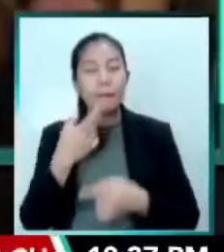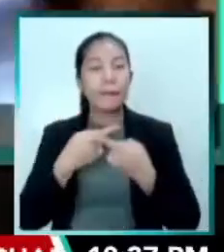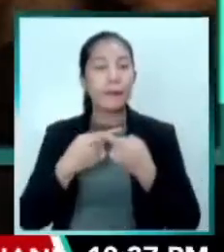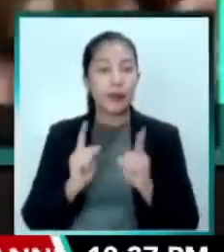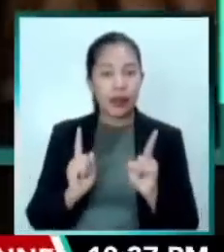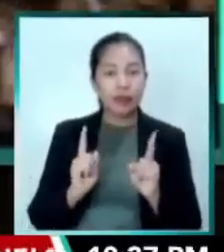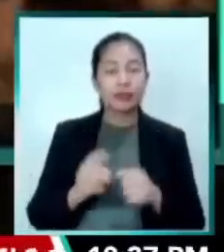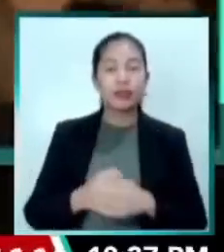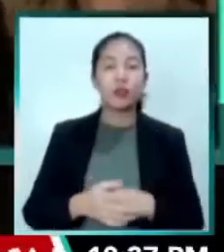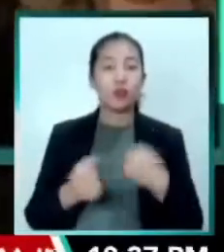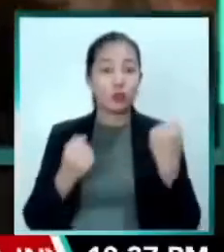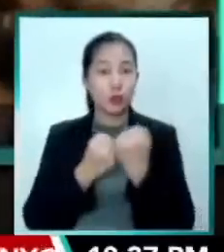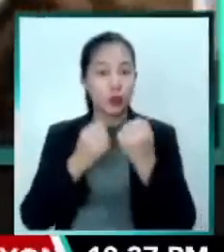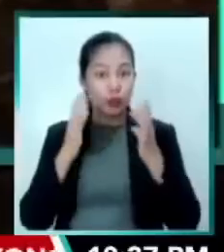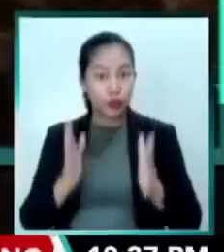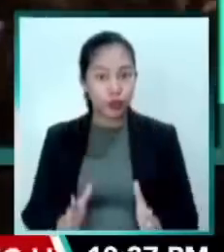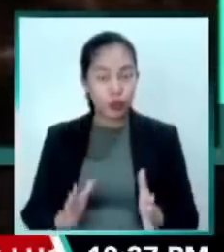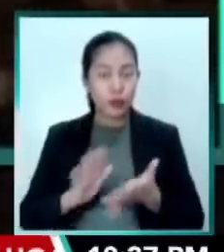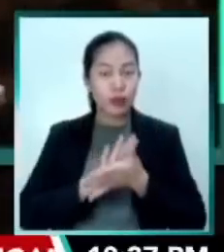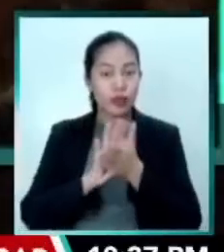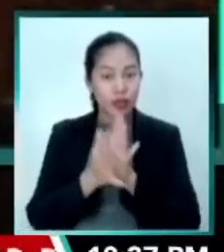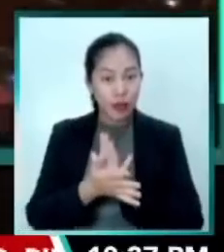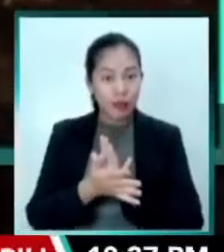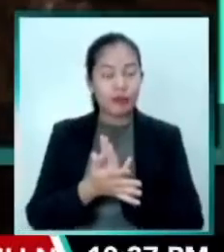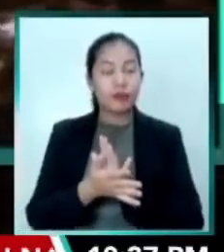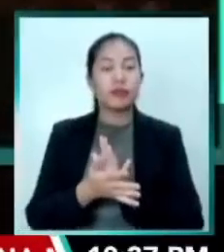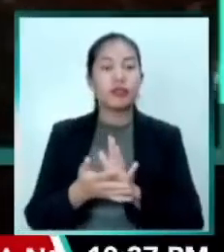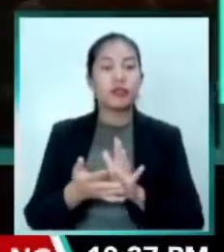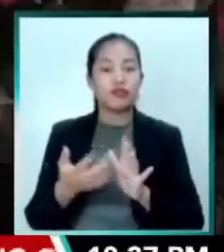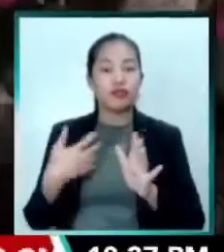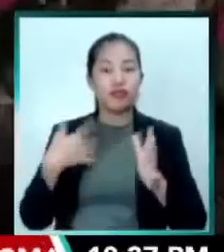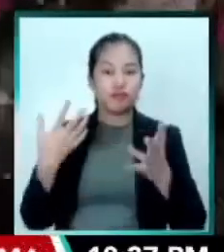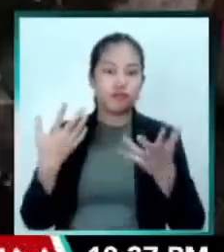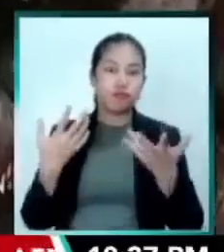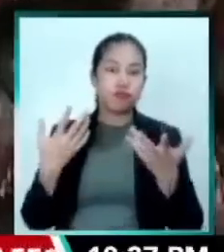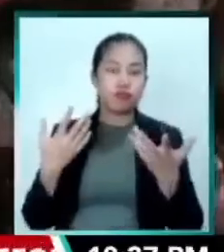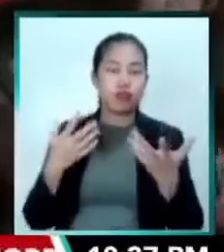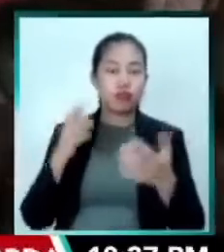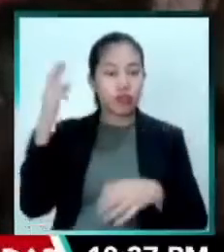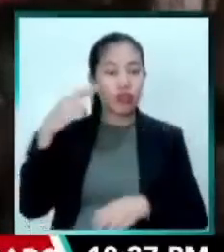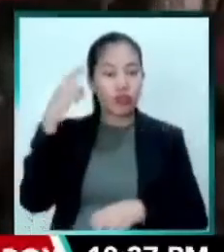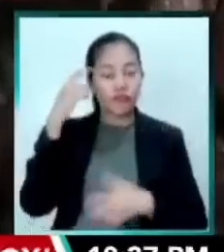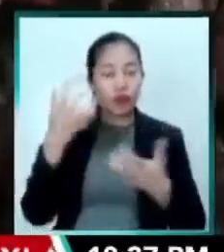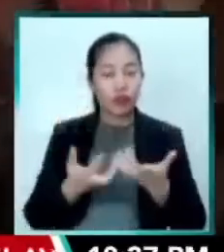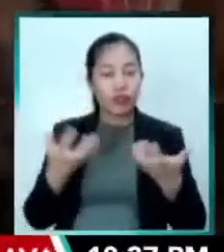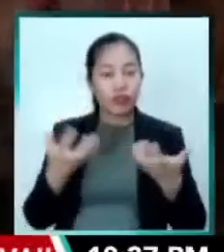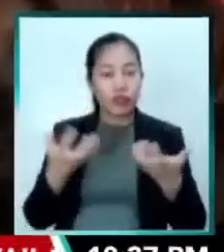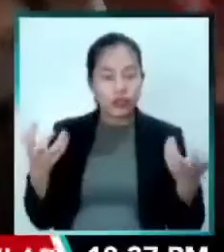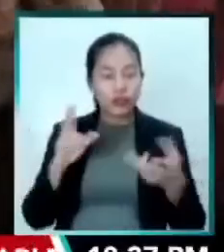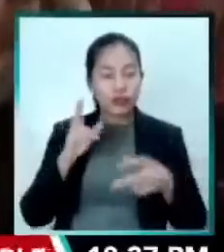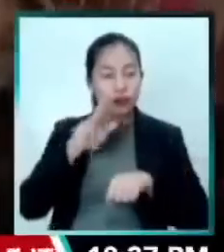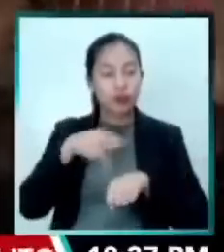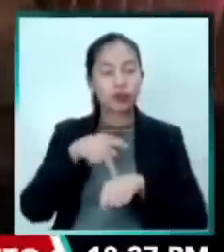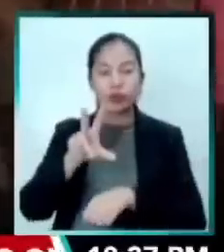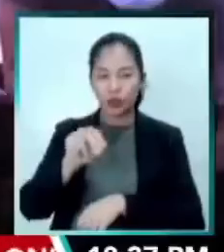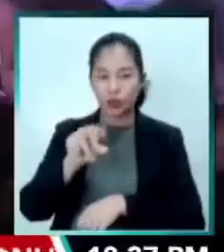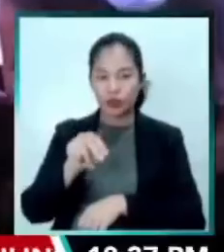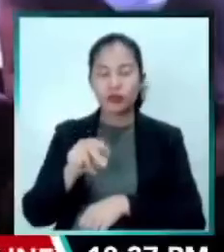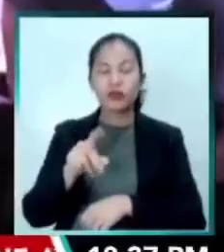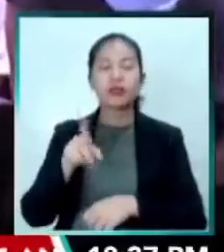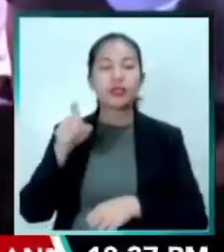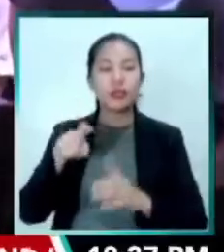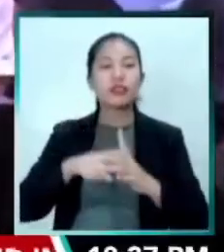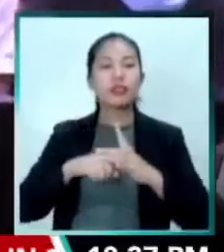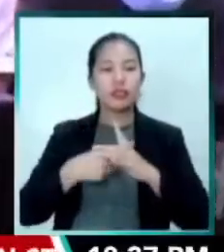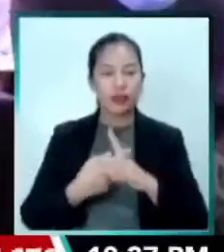pa ang maging dahilan ng lalong pagkakawatak-watak ng bansa. Dapat daw ipagpatuloy ang nasimulang laban noong panahon ng kampanya, lalo